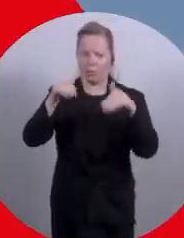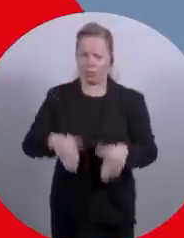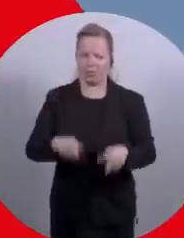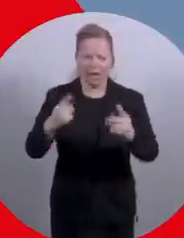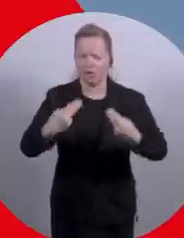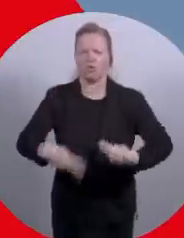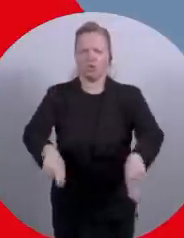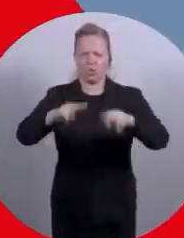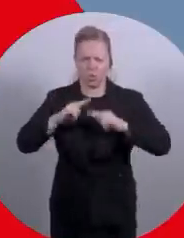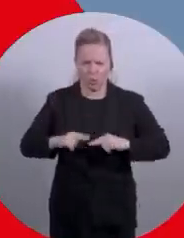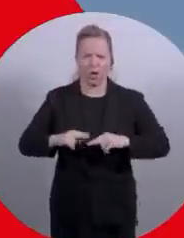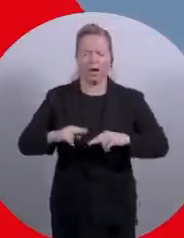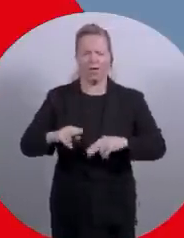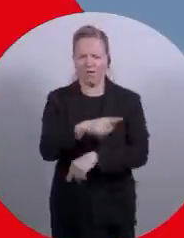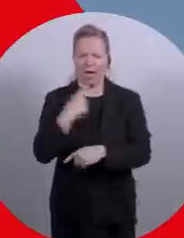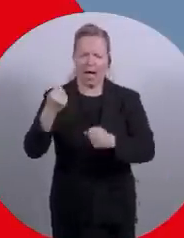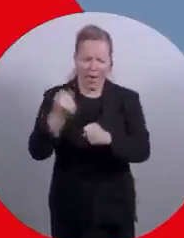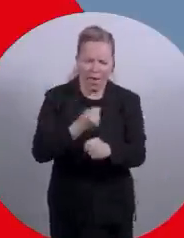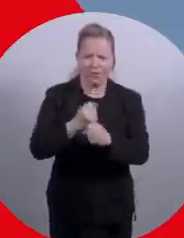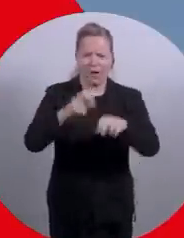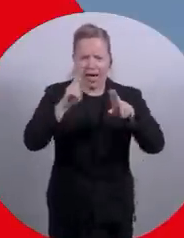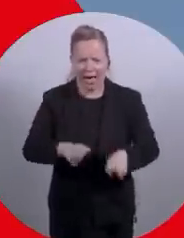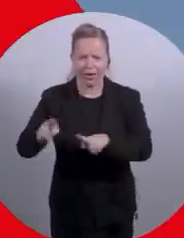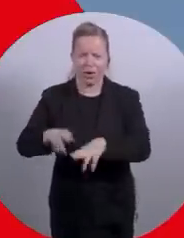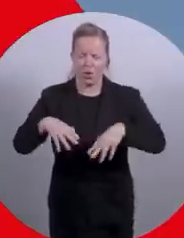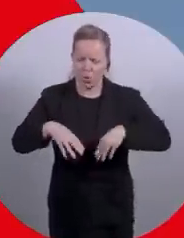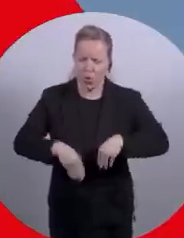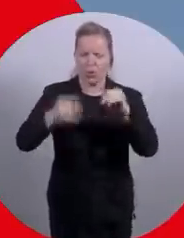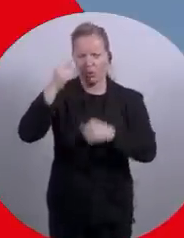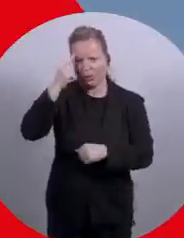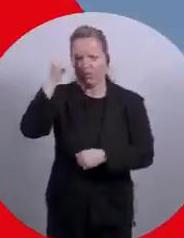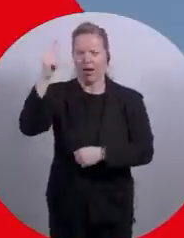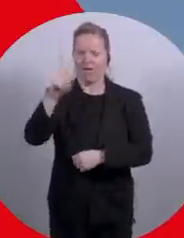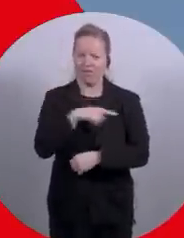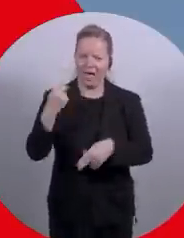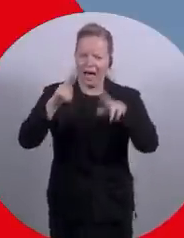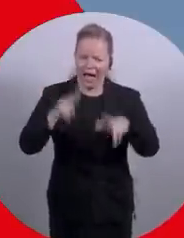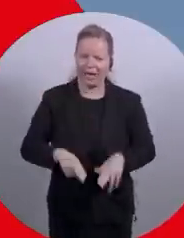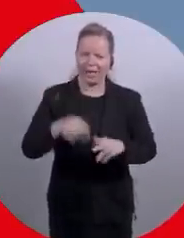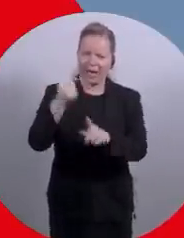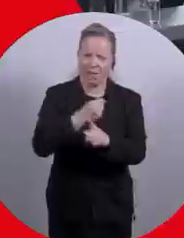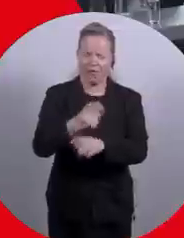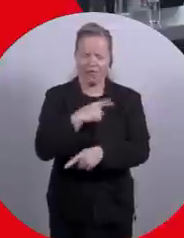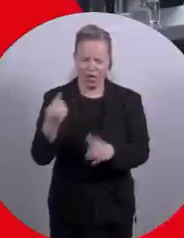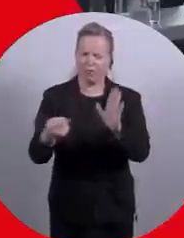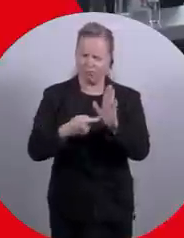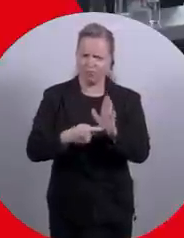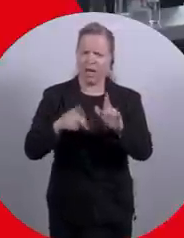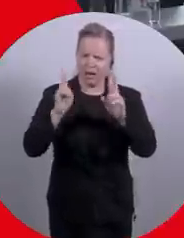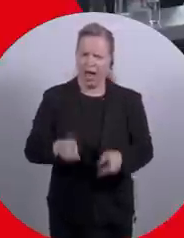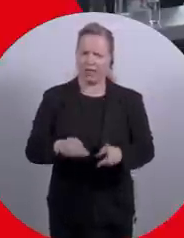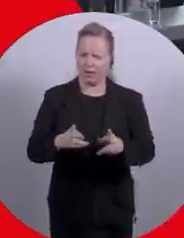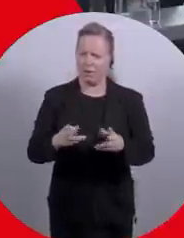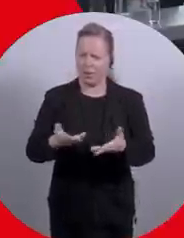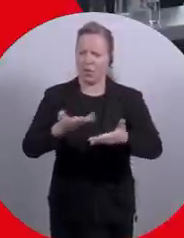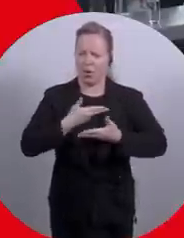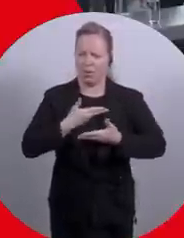der gründungsmoment für kämpfen und Rechte die uns zuständige Genossinnen und Genossen und